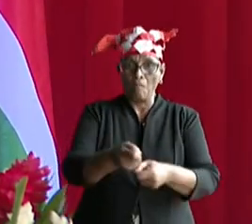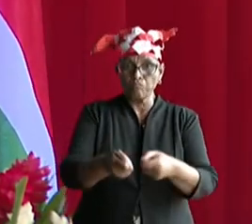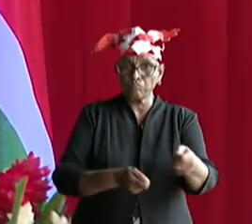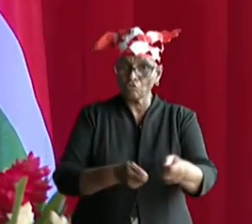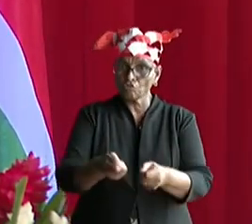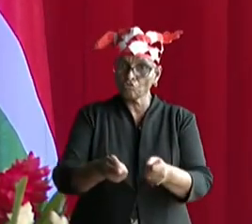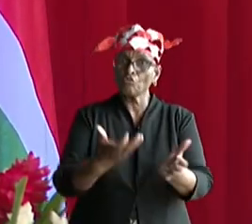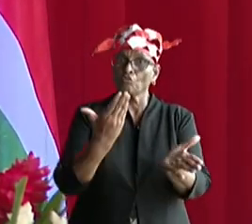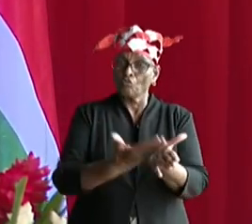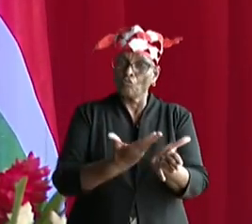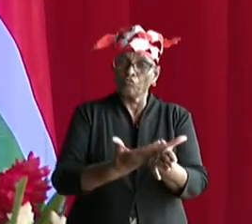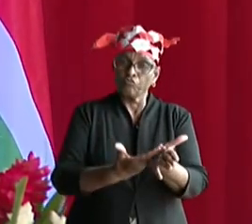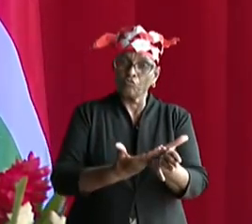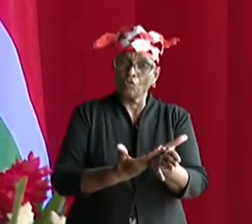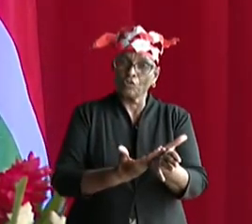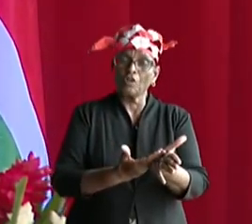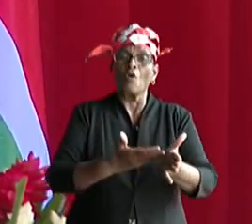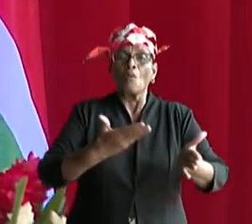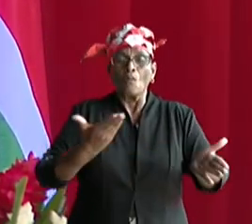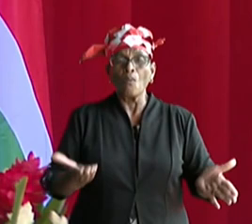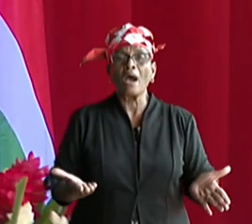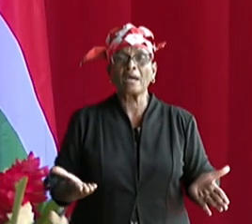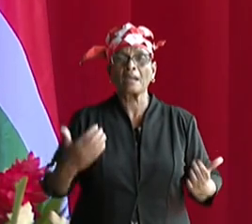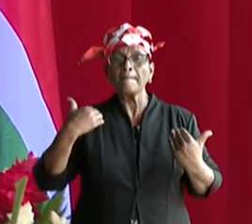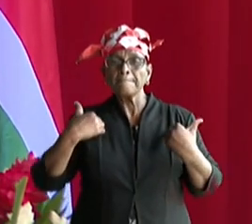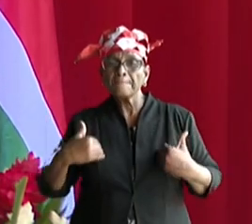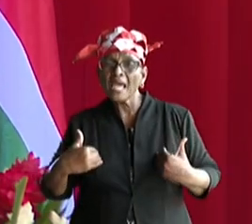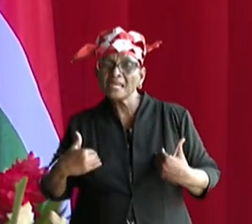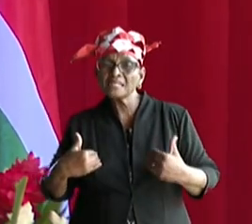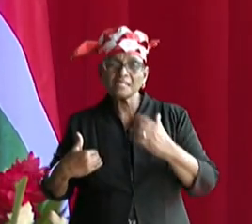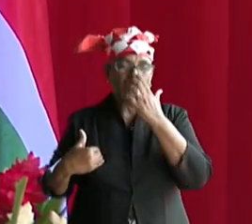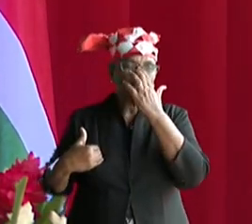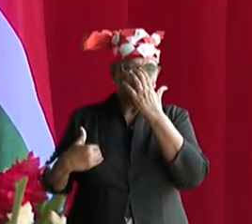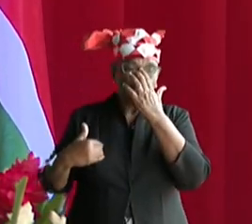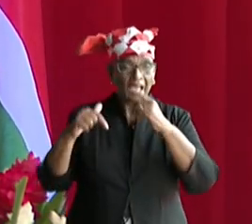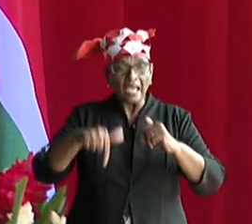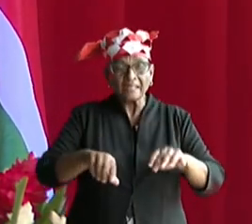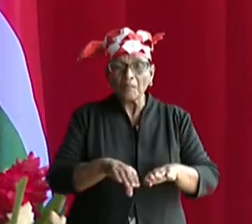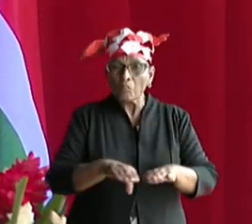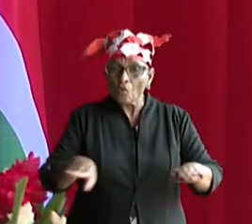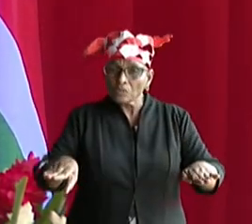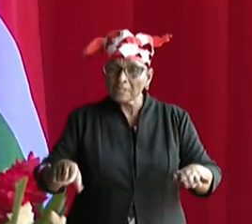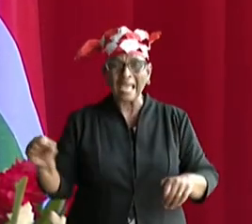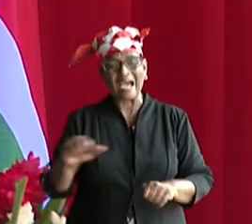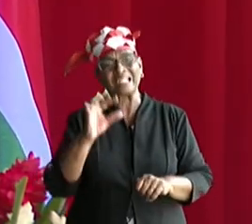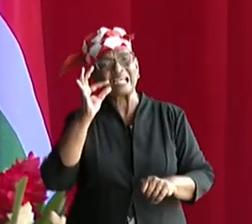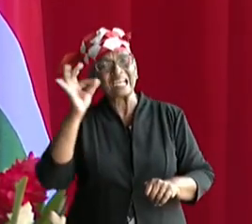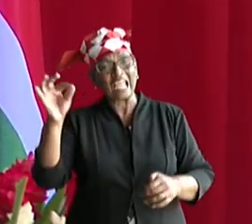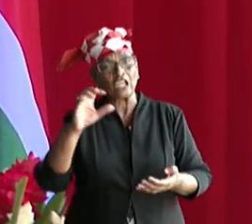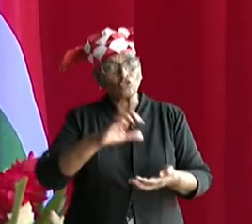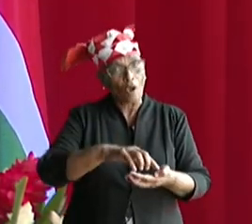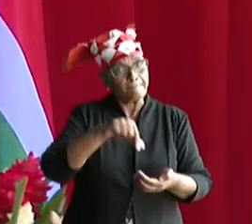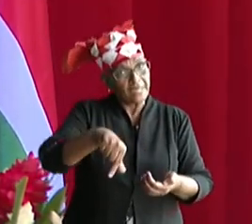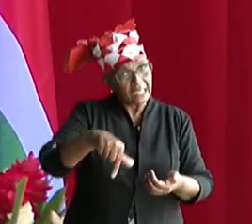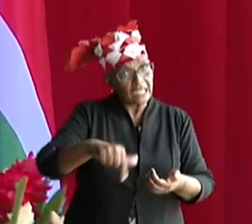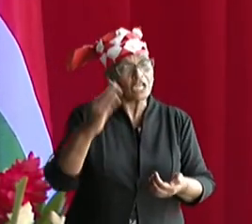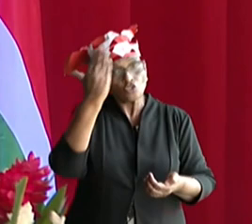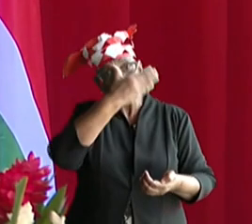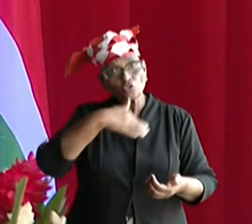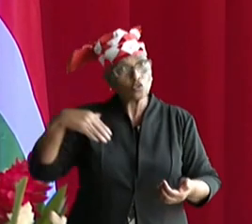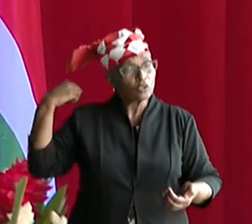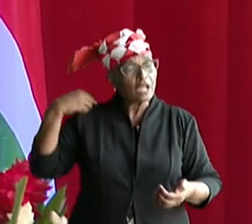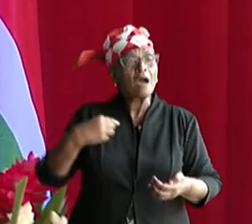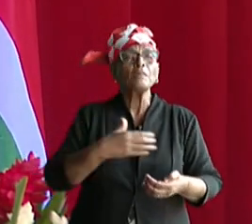schept waaronder onze mensen, onze boodschappen en andere rijkdommen kunnen transformeren in